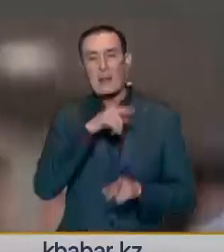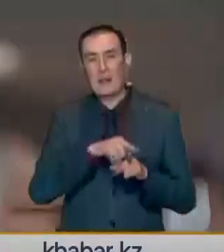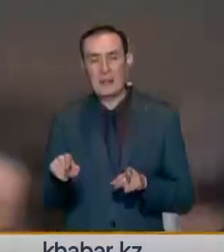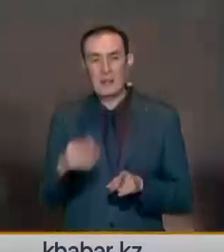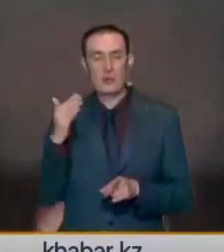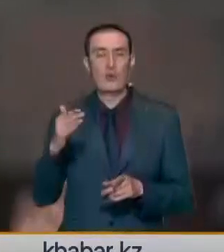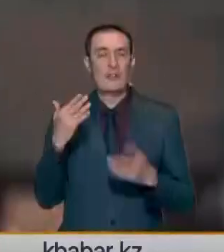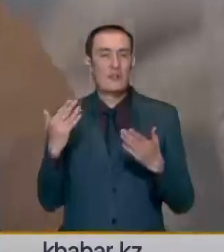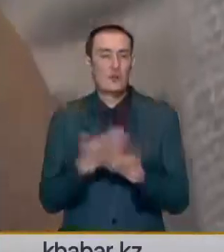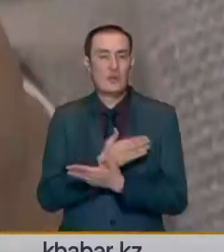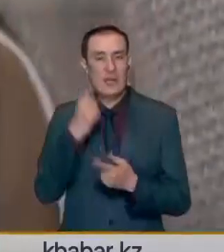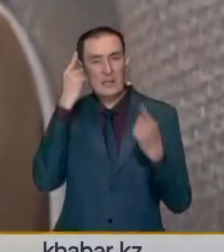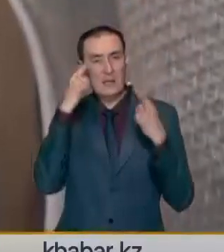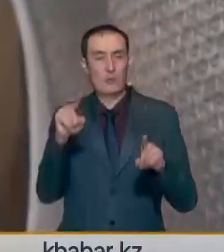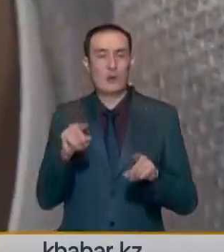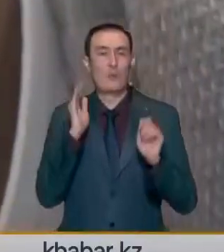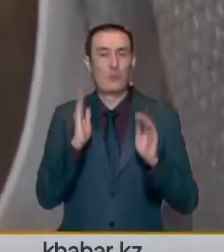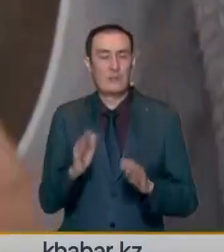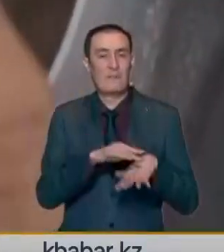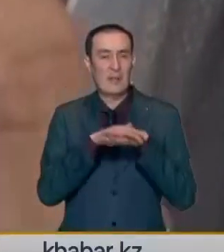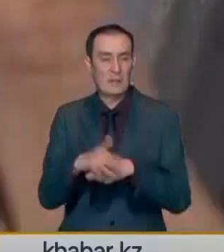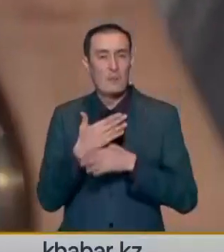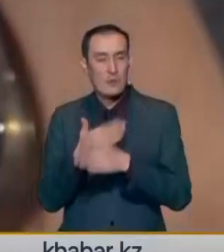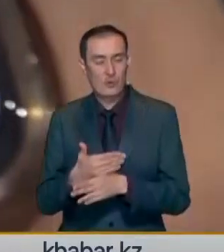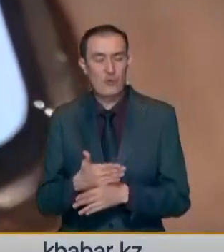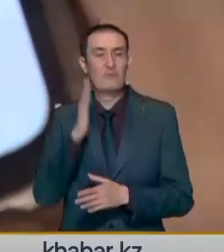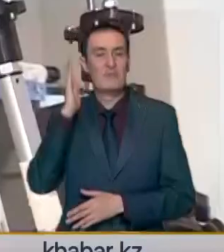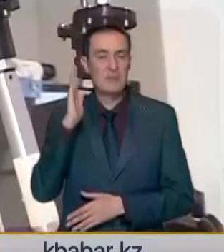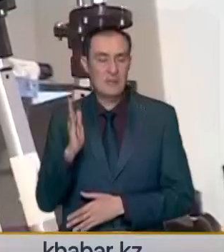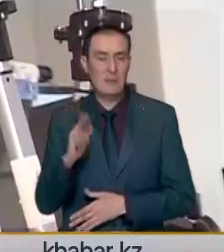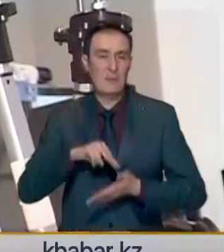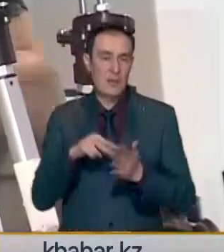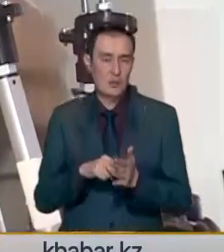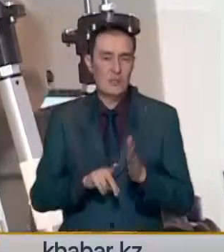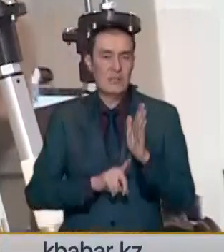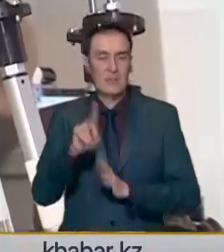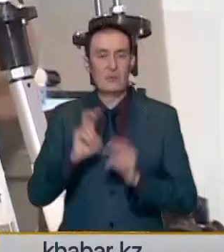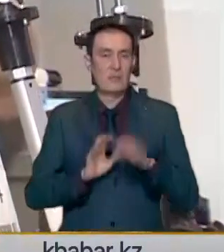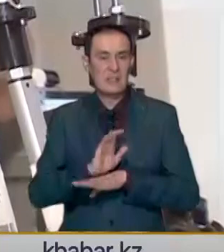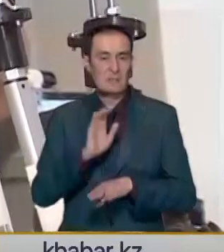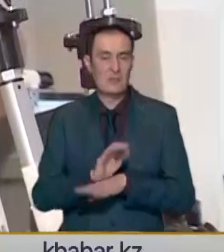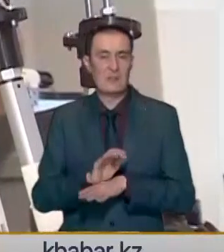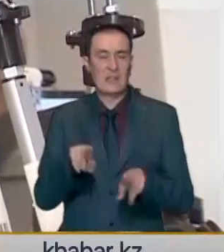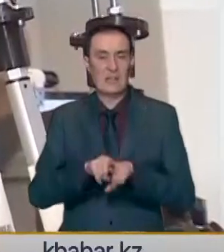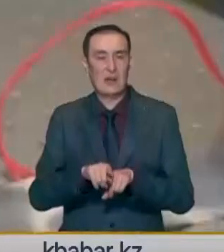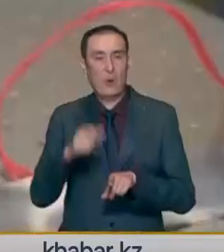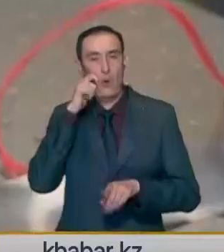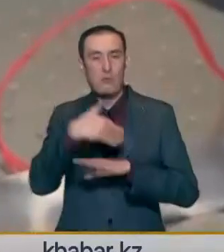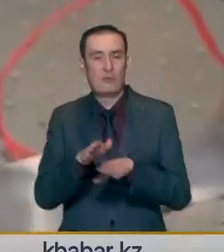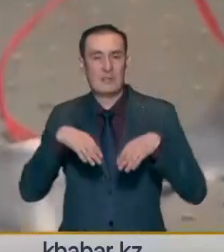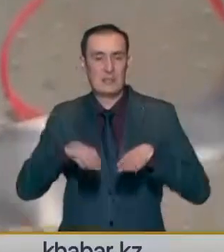лет. И вот если инновационная разработка получит финансовую поддержку, то в перспективе планируется запуск производства сенсорных